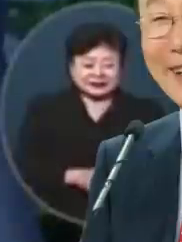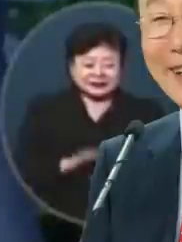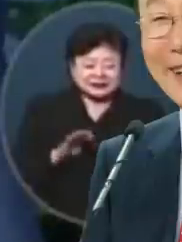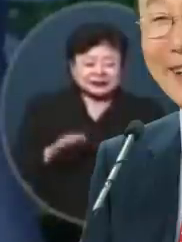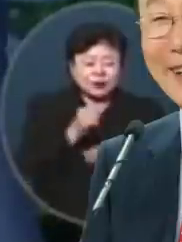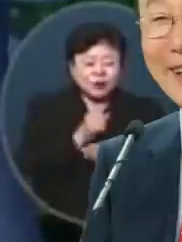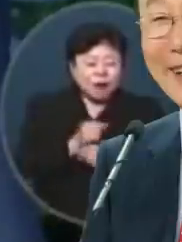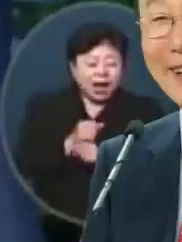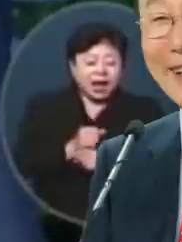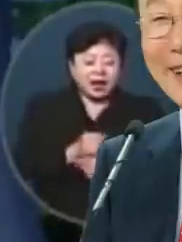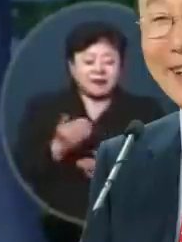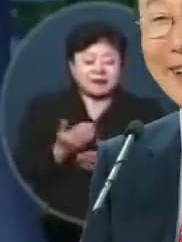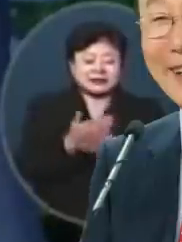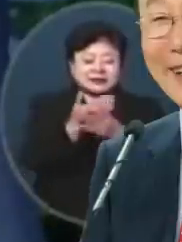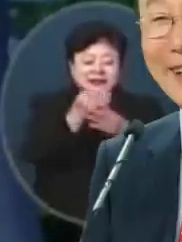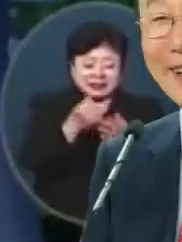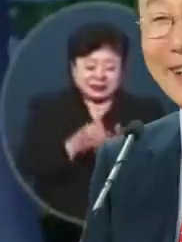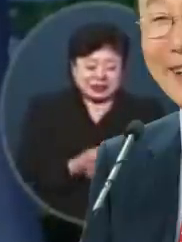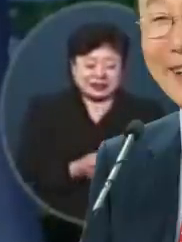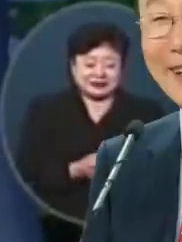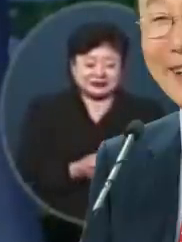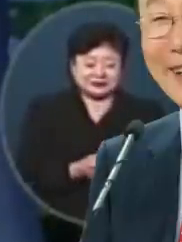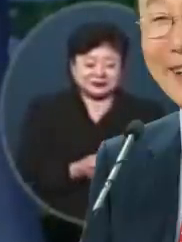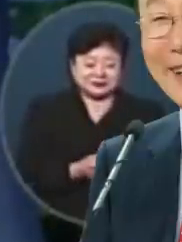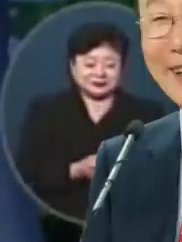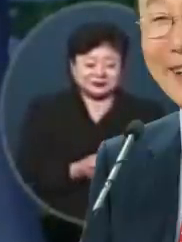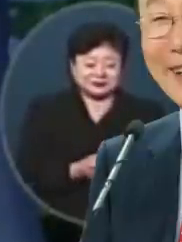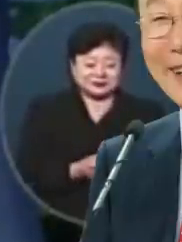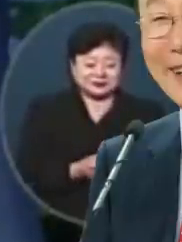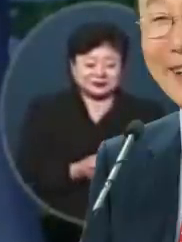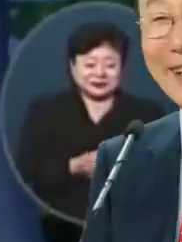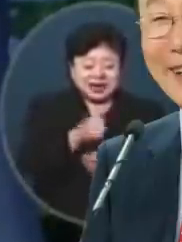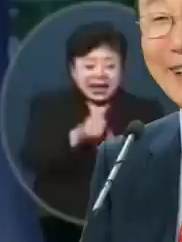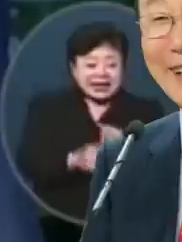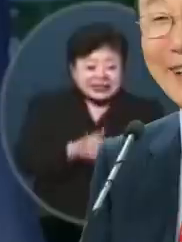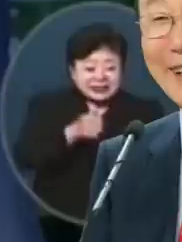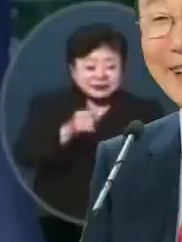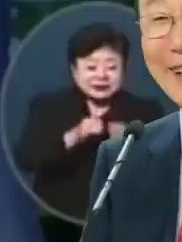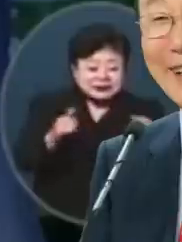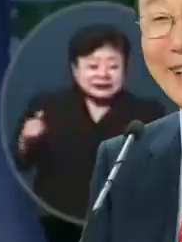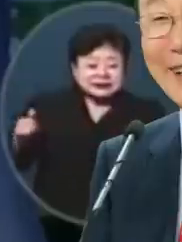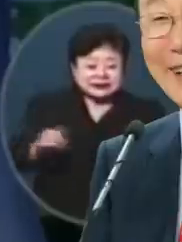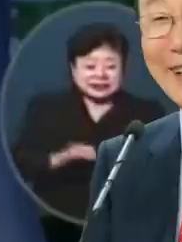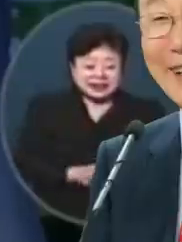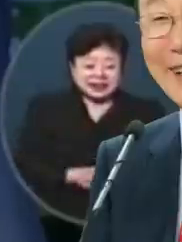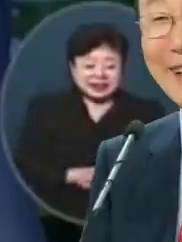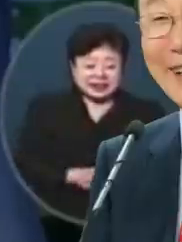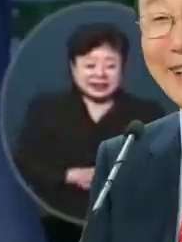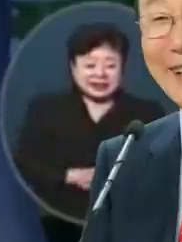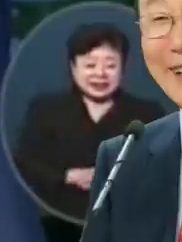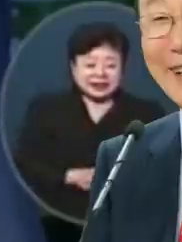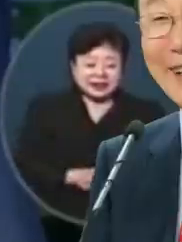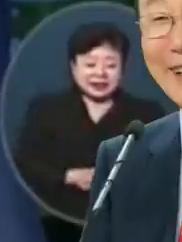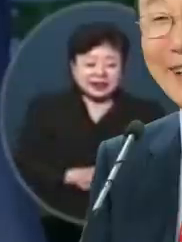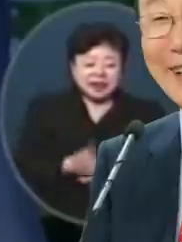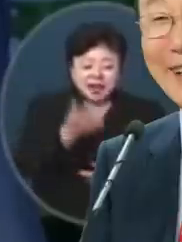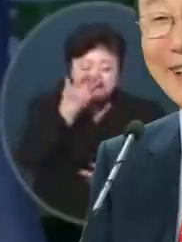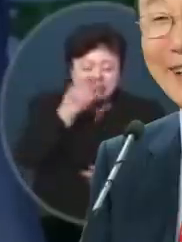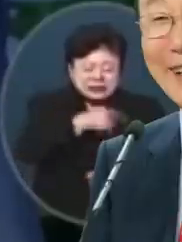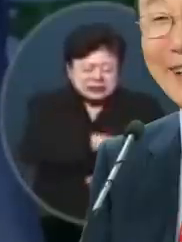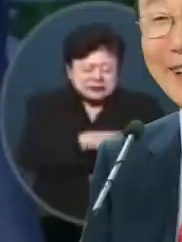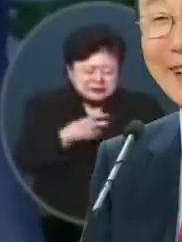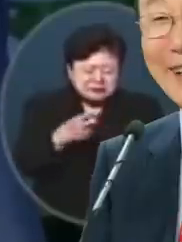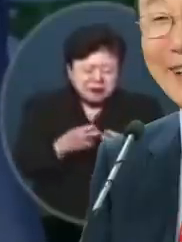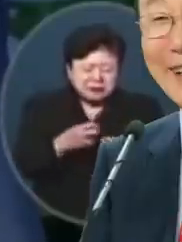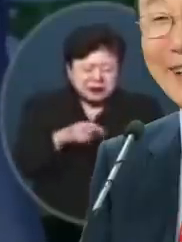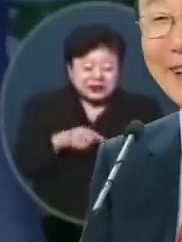현대과학의 꽃이라고 그래요 말하는데 하나님이 사람 찍을 때 벌써 마취하는 법을 가르쳐 주신 것입니다.